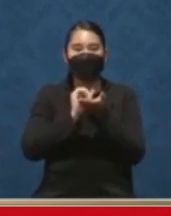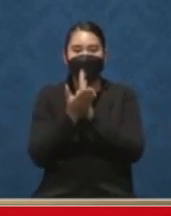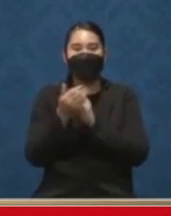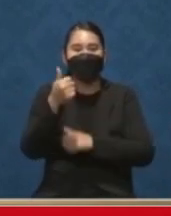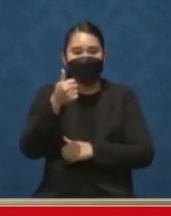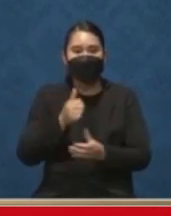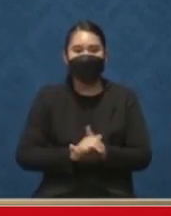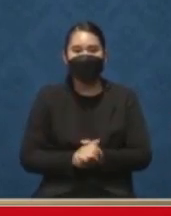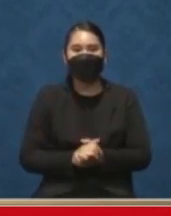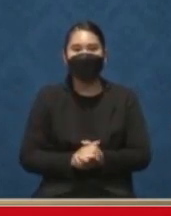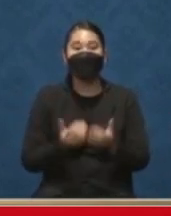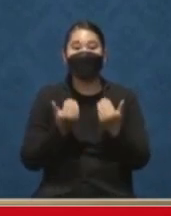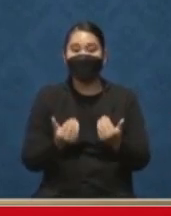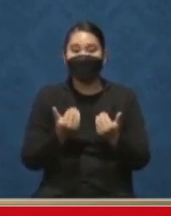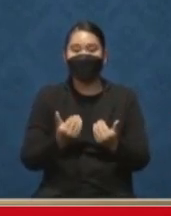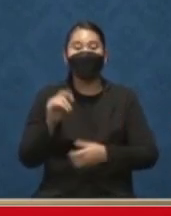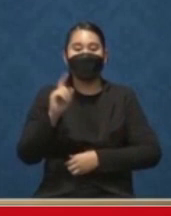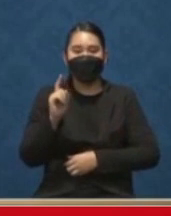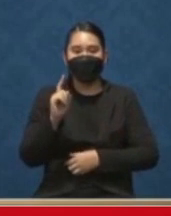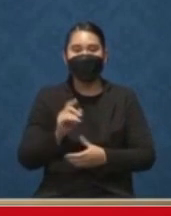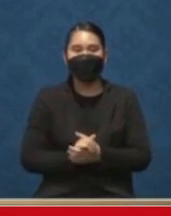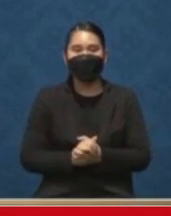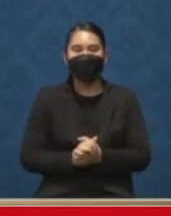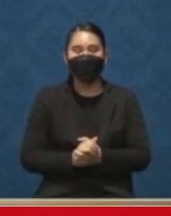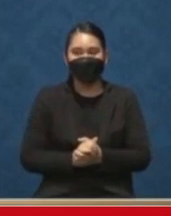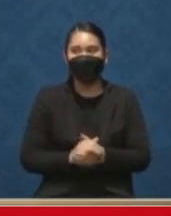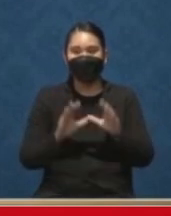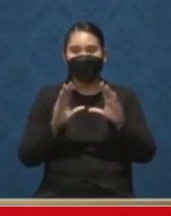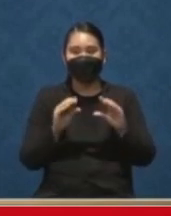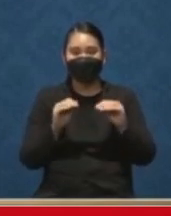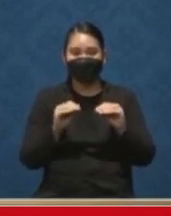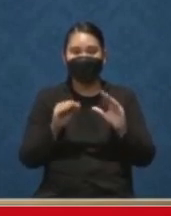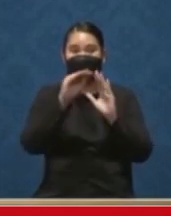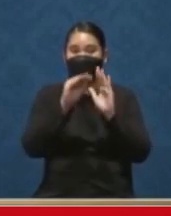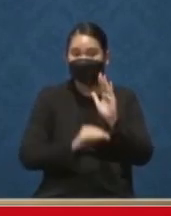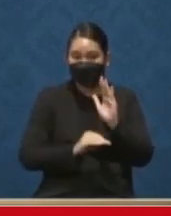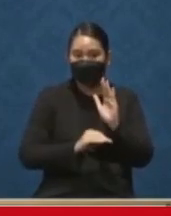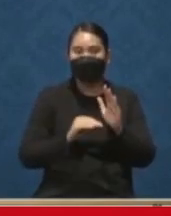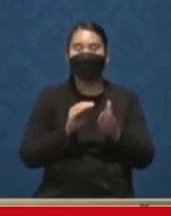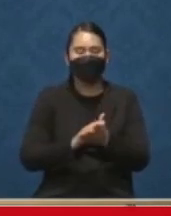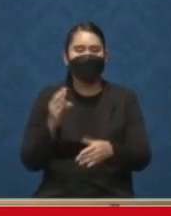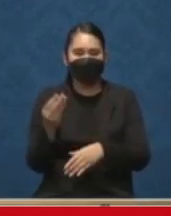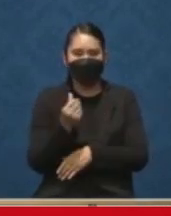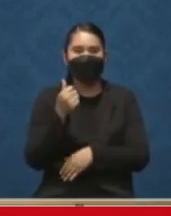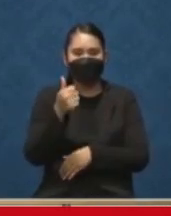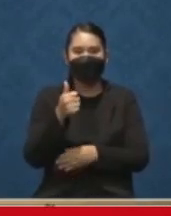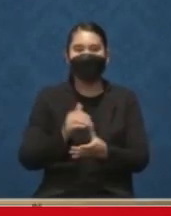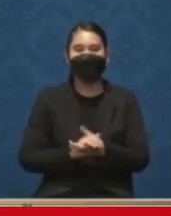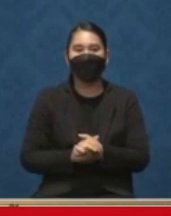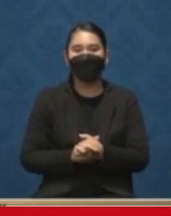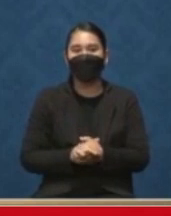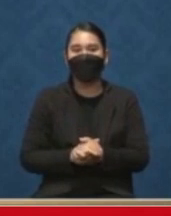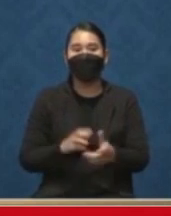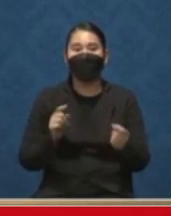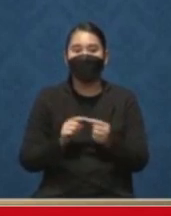ไขวันนี้ก็เลยขอเสนอว่าเรื่องนี้เนี่ยถ้าเอาเข้าสู่กระบวนการเลยทีเดียวรวดเร็ว